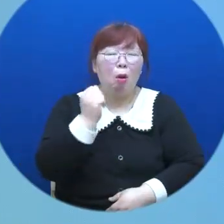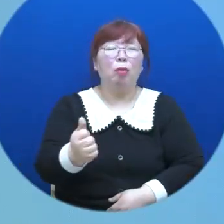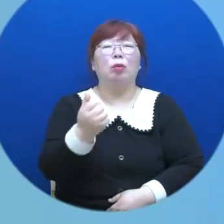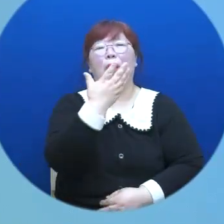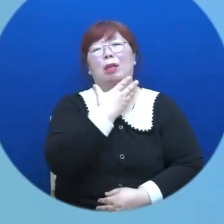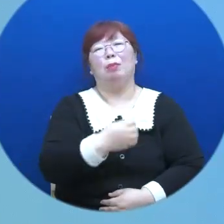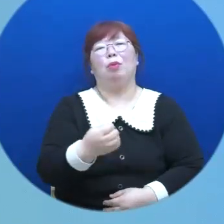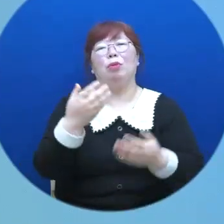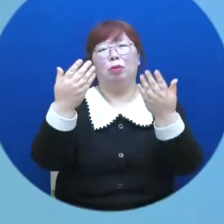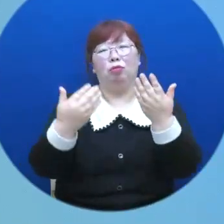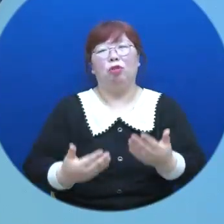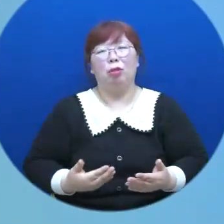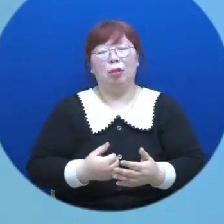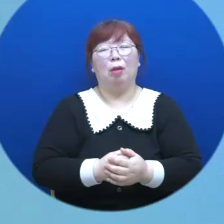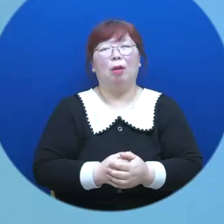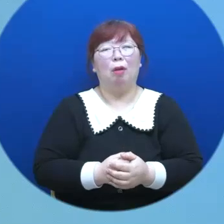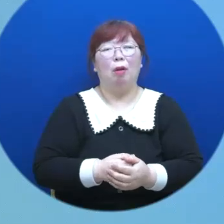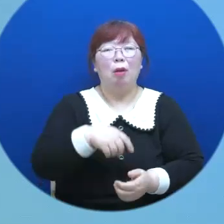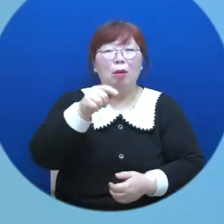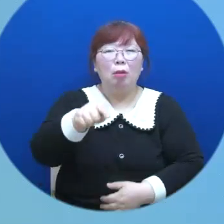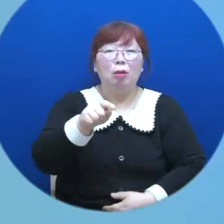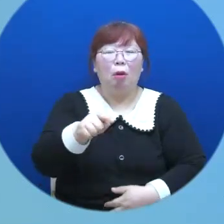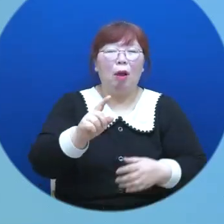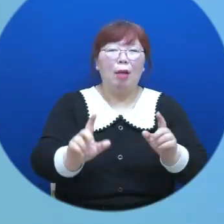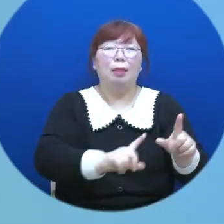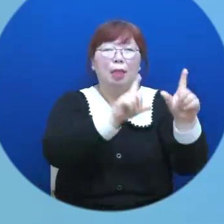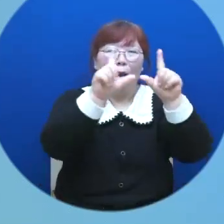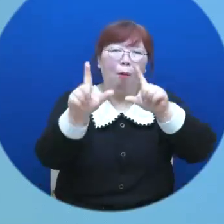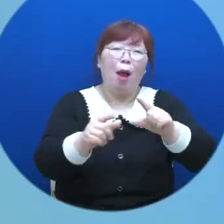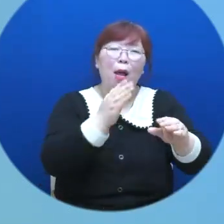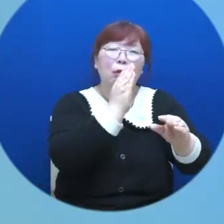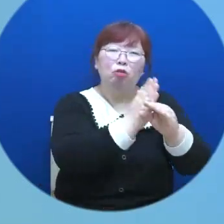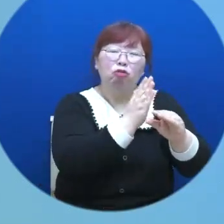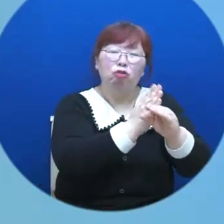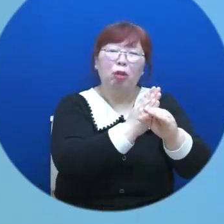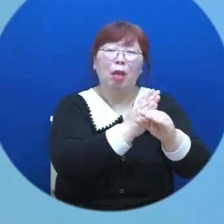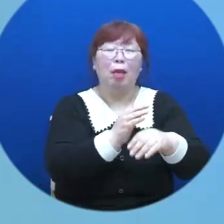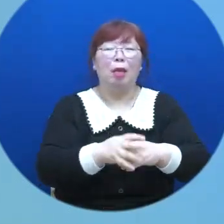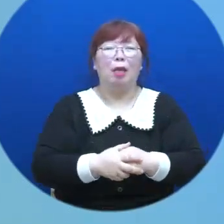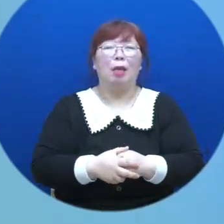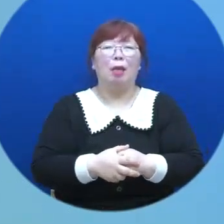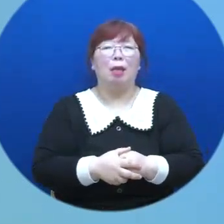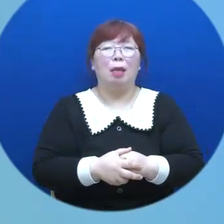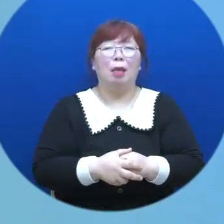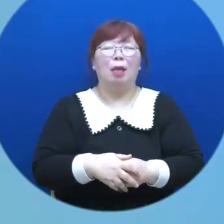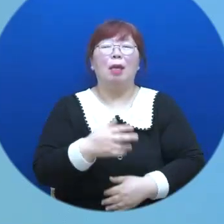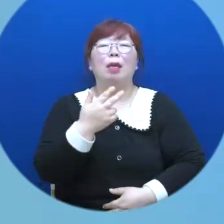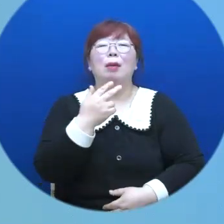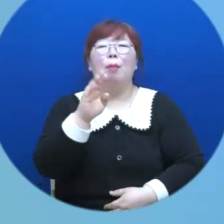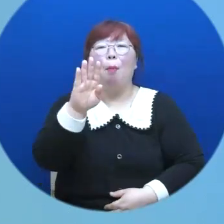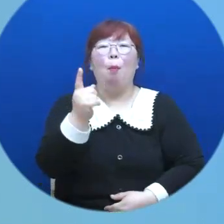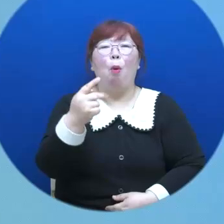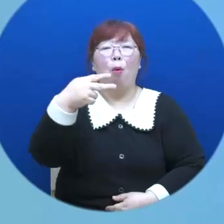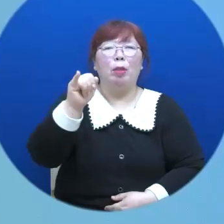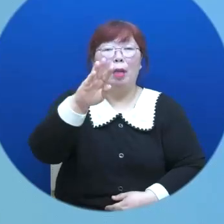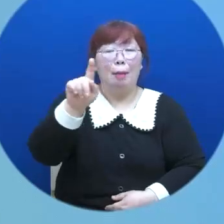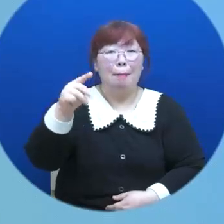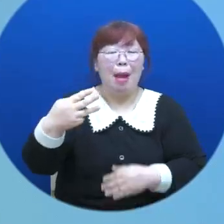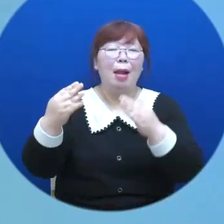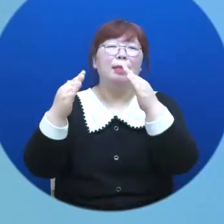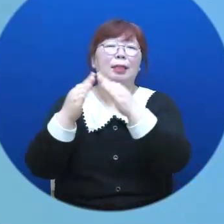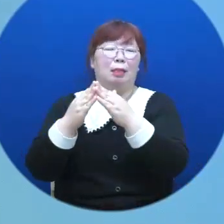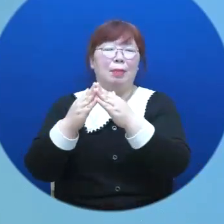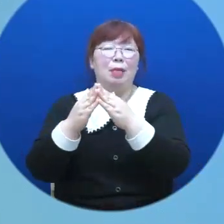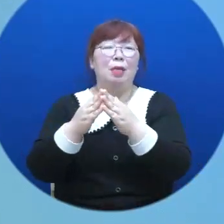어디에? 노예 생활을 하고 있는 보디발의 집에 요셉 때문에 형통하게 하셨더라. 능력 쓰고